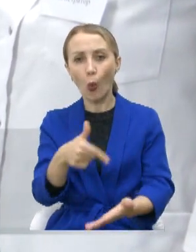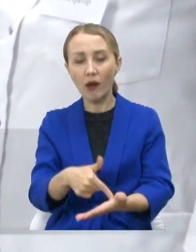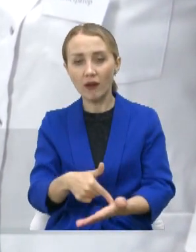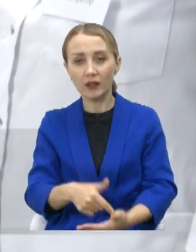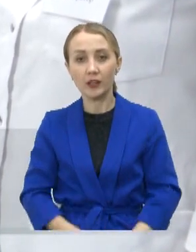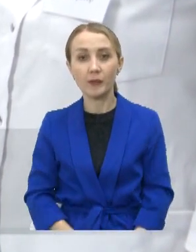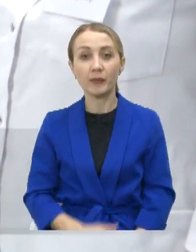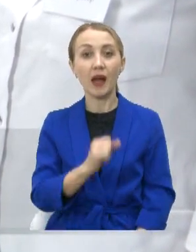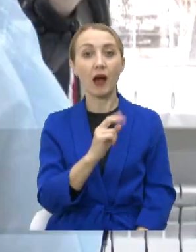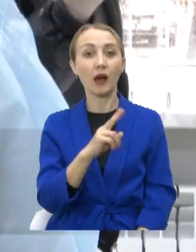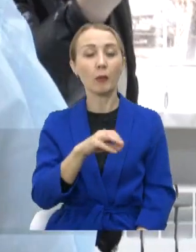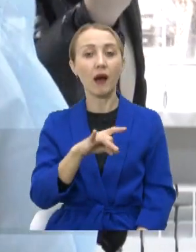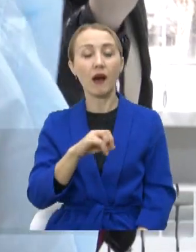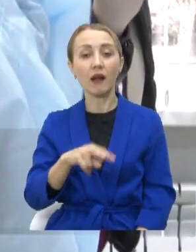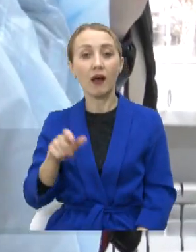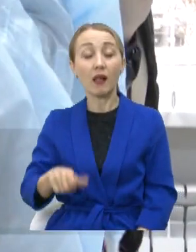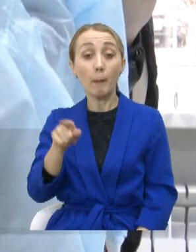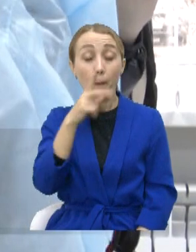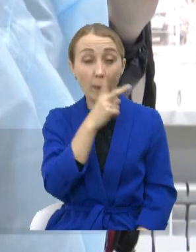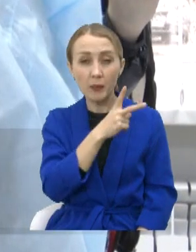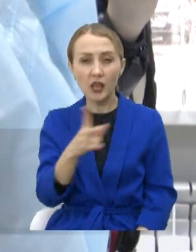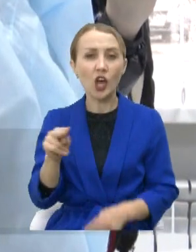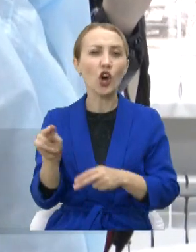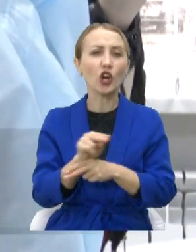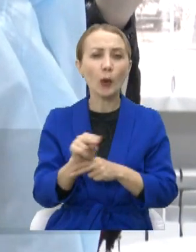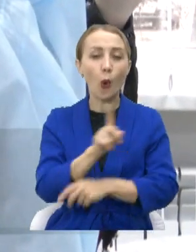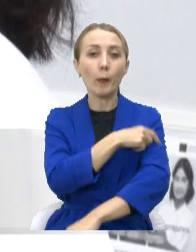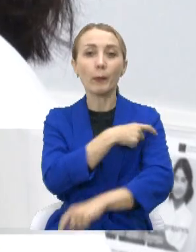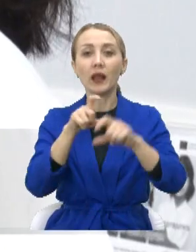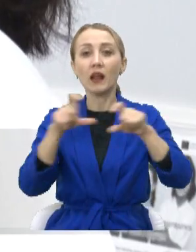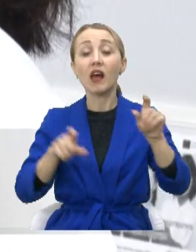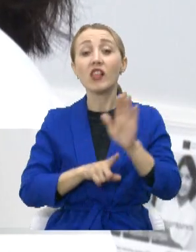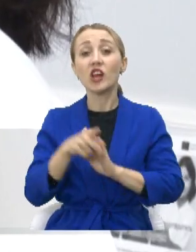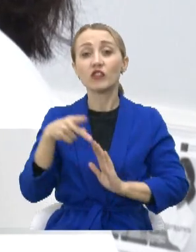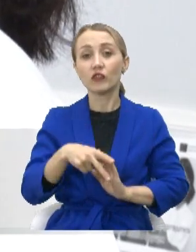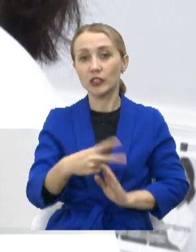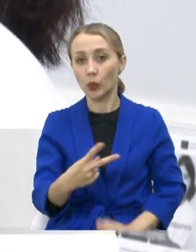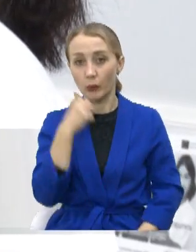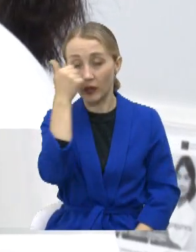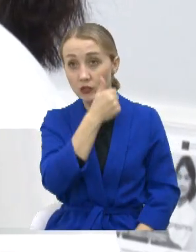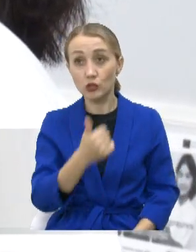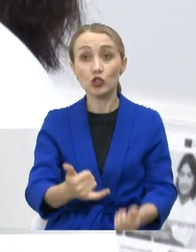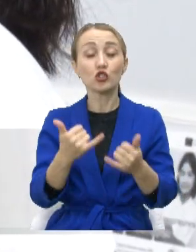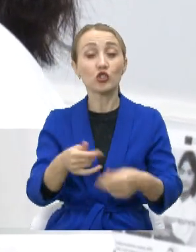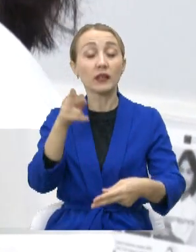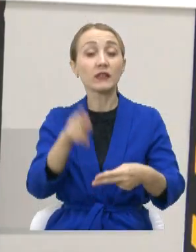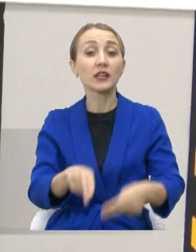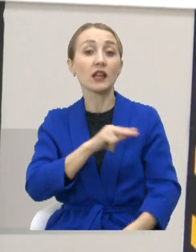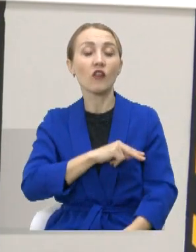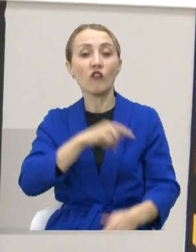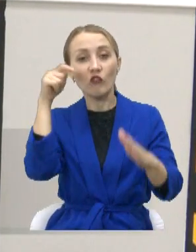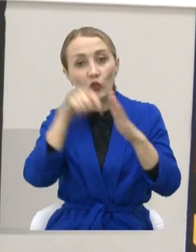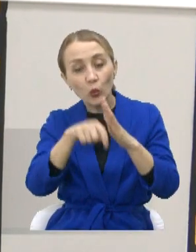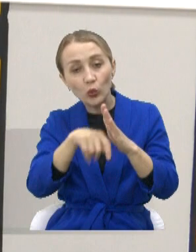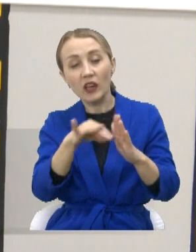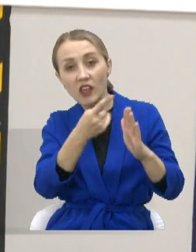Аль-Назарова ознакомилась с результатом ремонта в Аршалынской районной больнице, который был начат в 2022 году. На данный момент завершены работы по внутреннему